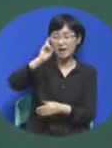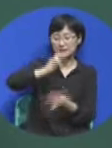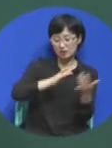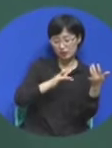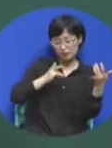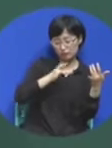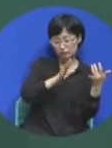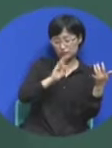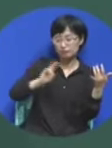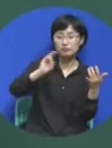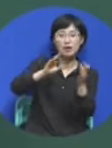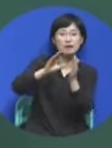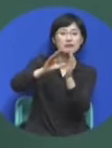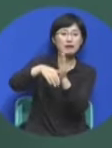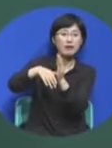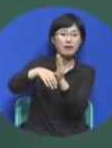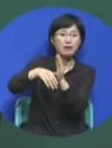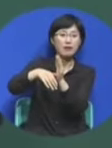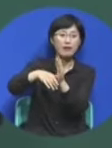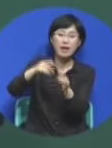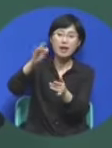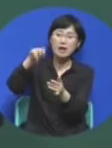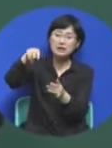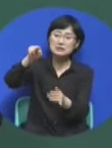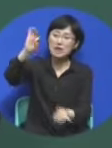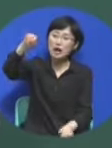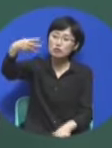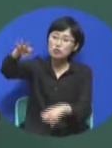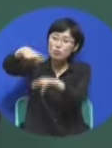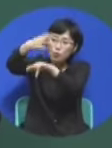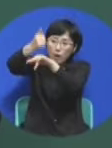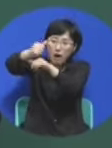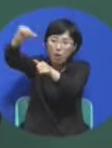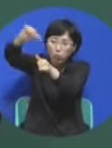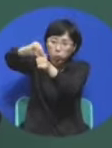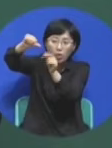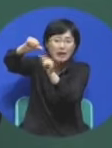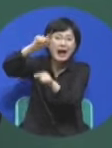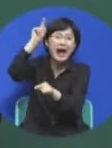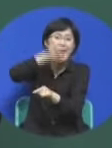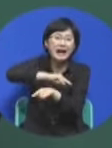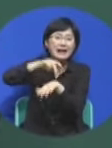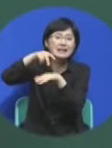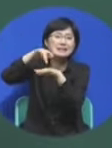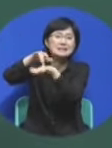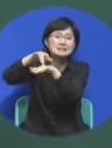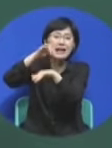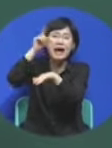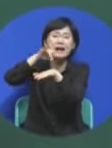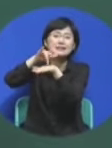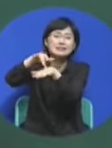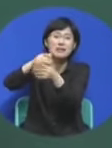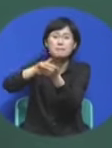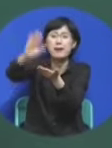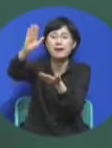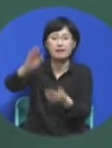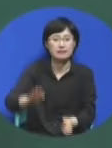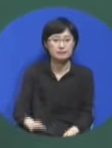왕에게 역사하던 악신이 떠나갔다 그랬어요. 다윗 찬양할때 후자 사울 왕 身上的恶鬼退去. 여러분 찬양할